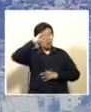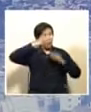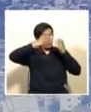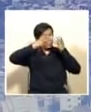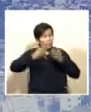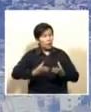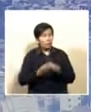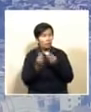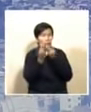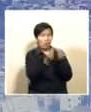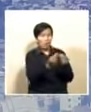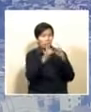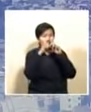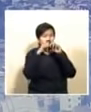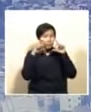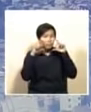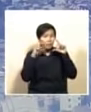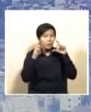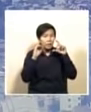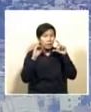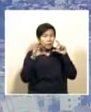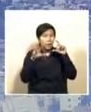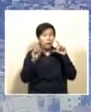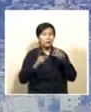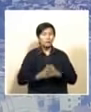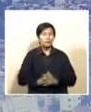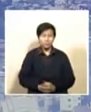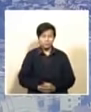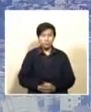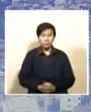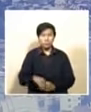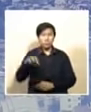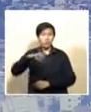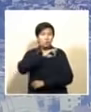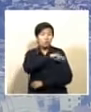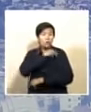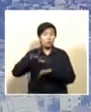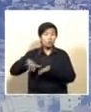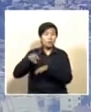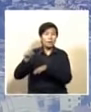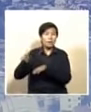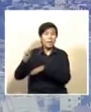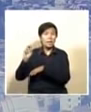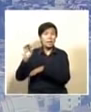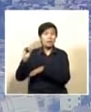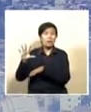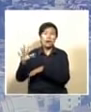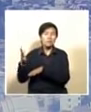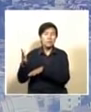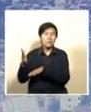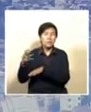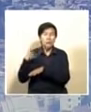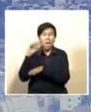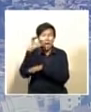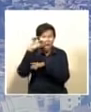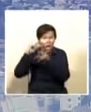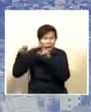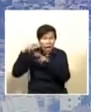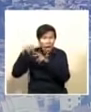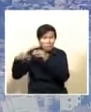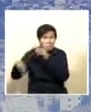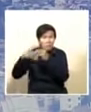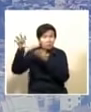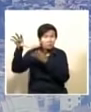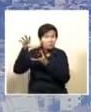แล้วก็ต้องใช้สำหรับผู้ป่วย PUI ก็คือผู้ป่วยสังเกตการณ์นี่5ชิ้น5ชุดต่อวันนะครับ